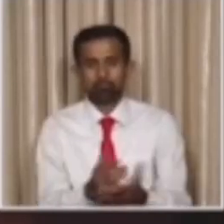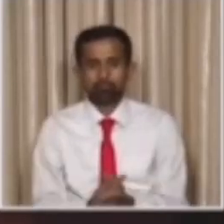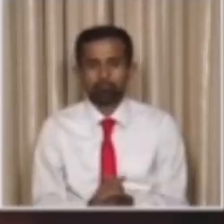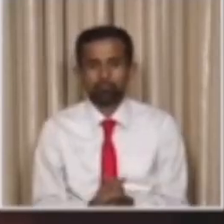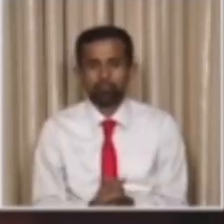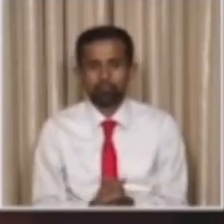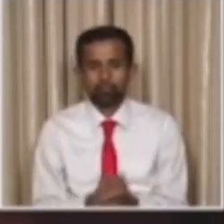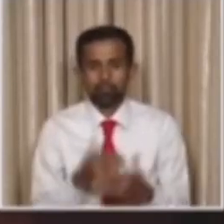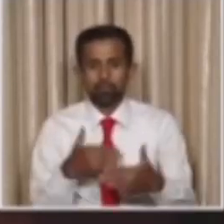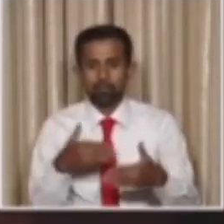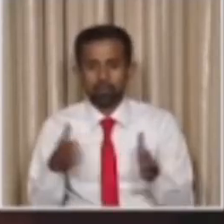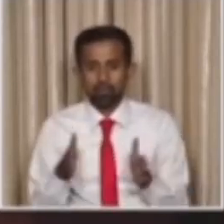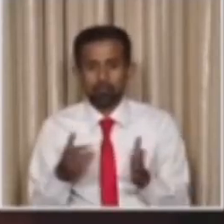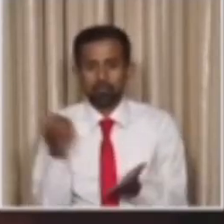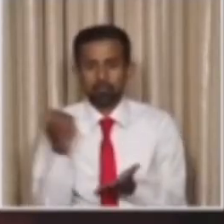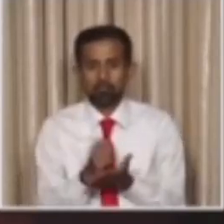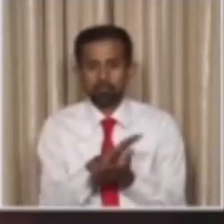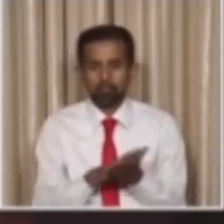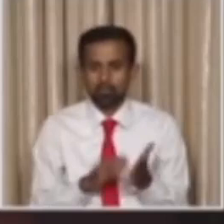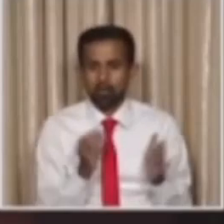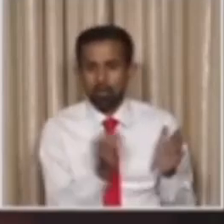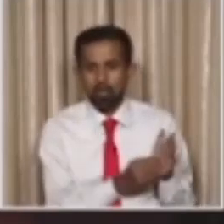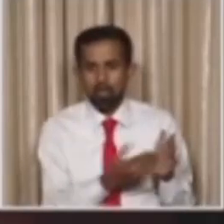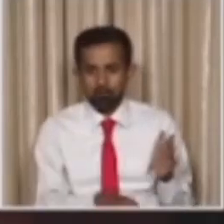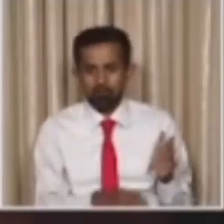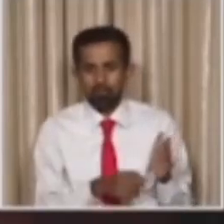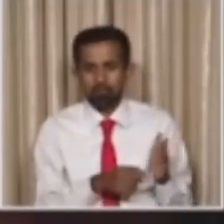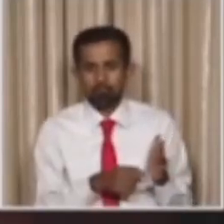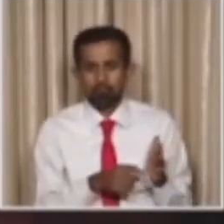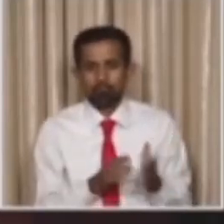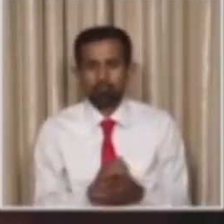ඇත්ත වශයෙන්ම කැබිනට් පත්‍රිකාවේ සඳහන් වෙලා තිබෙනවා මෙන්න මේ ආකාරයට